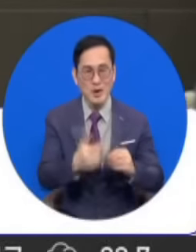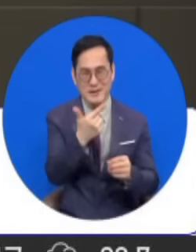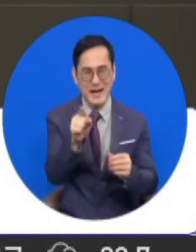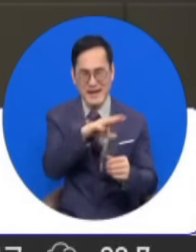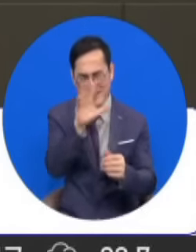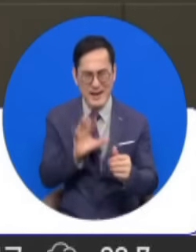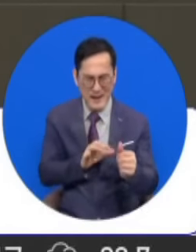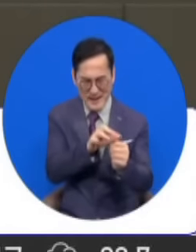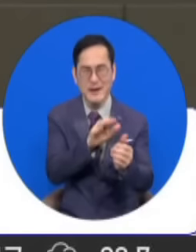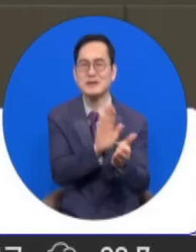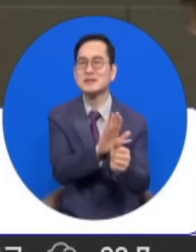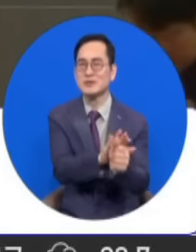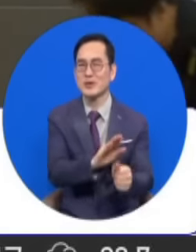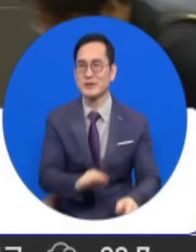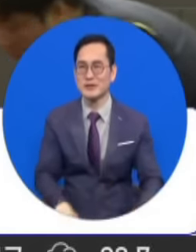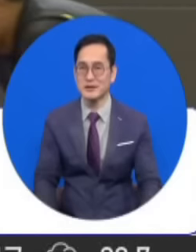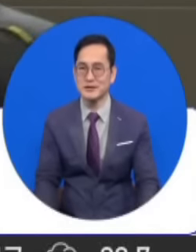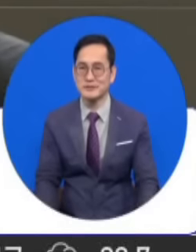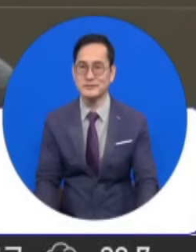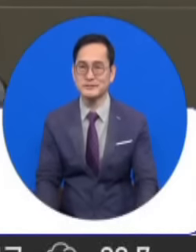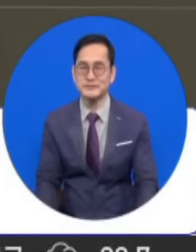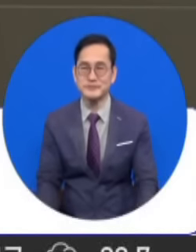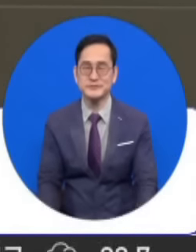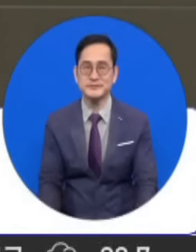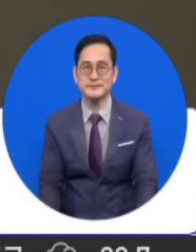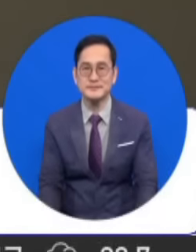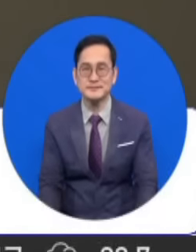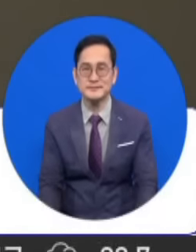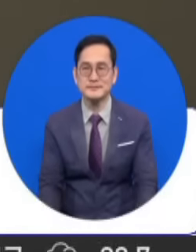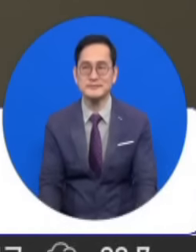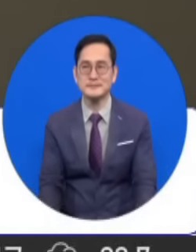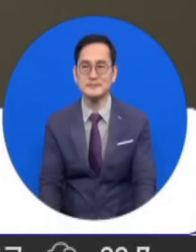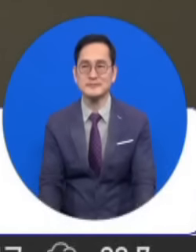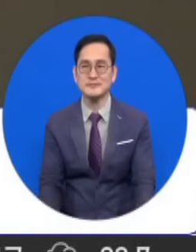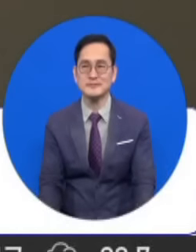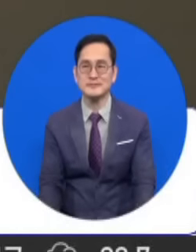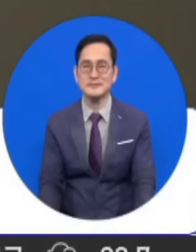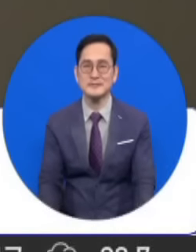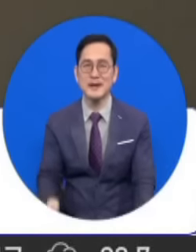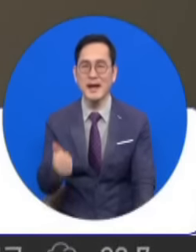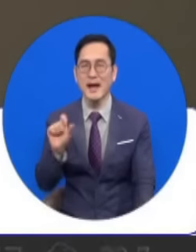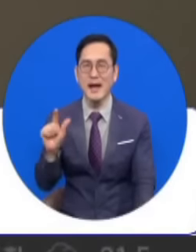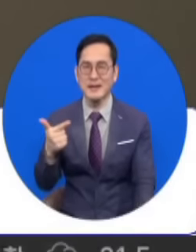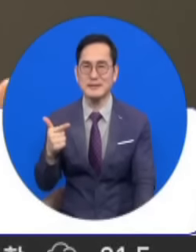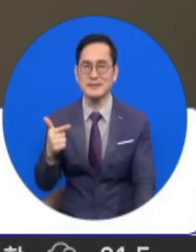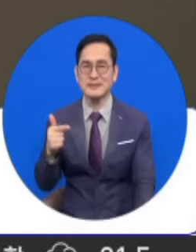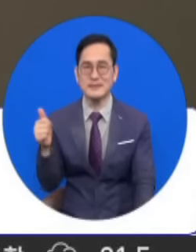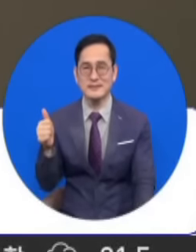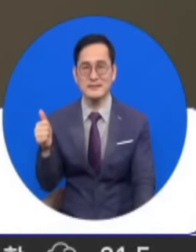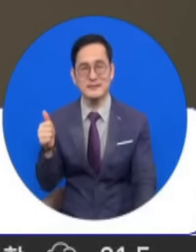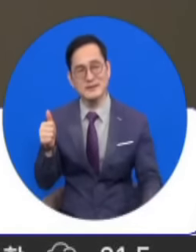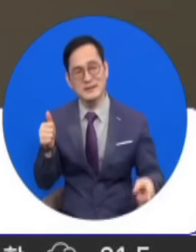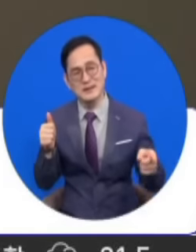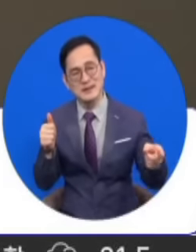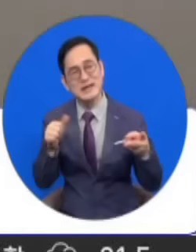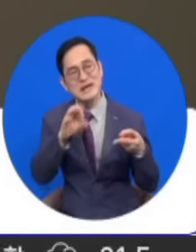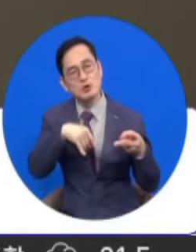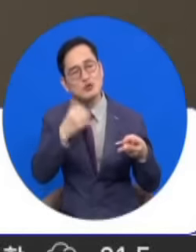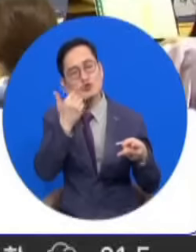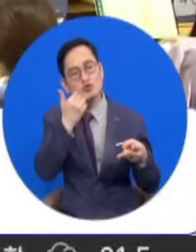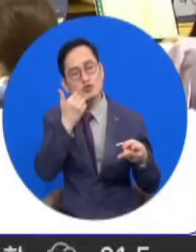전 대표한테 가겠죠. 그게 변수군요. 예, 그래서 한동훈 위원 입장에서는 누가 2등으로 와서 결선 가느냐 이것도